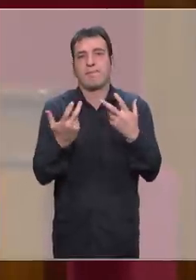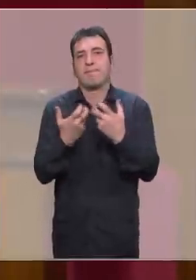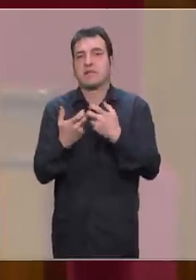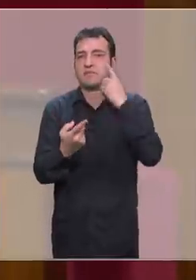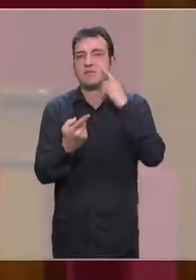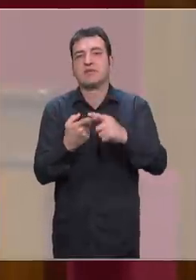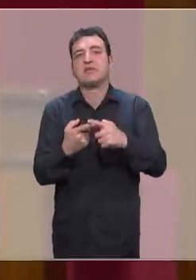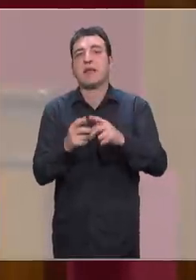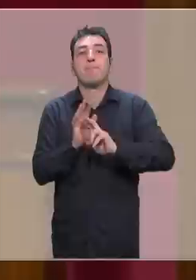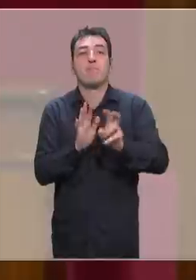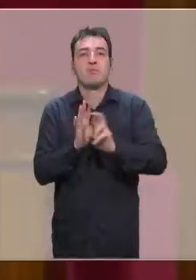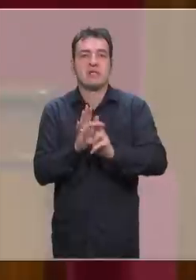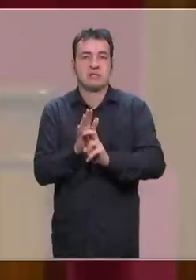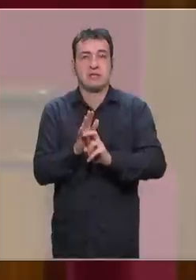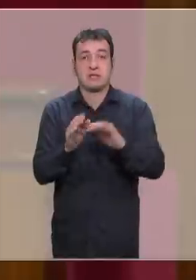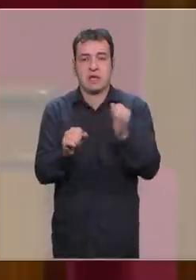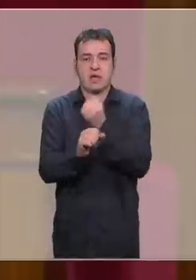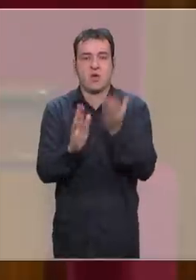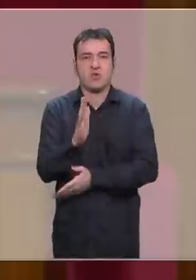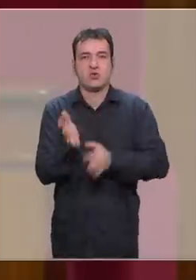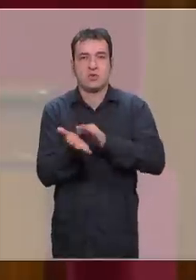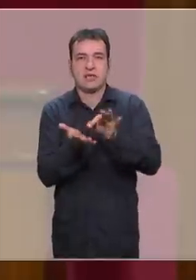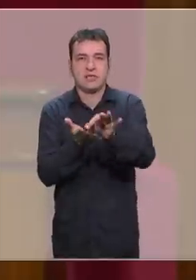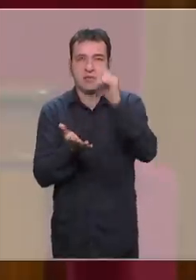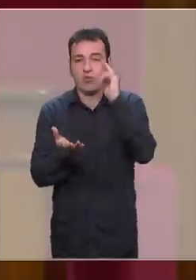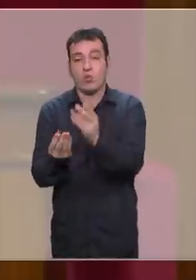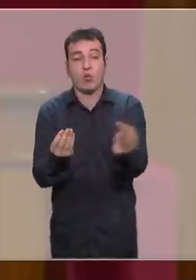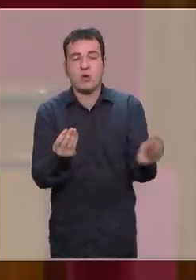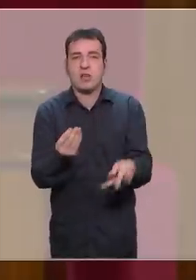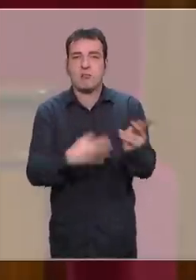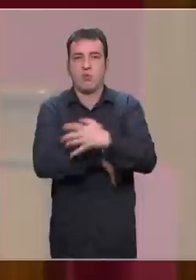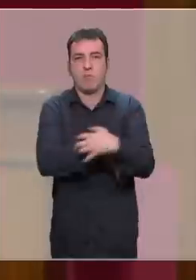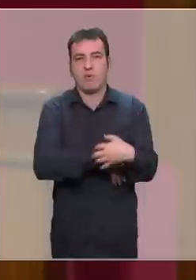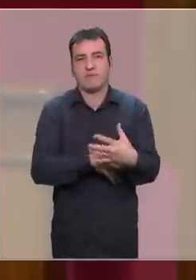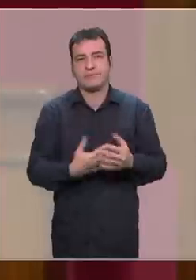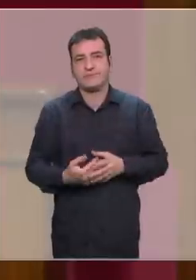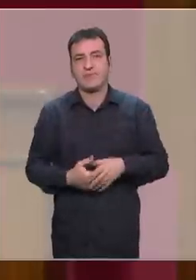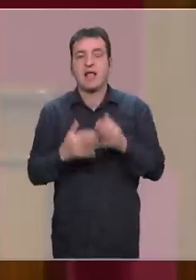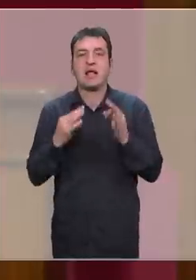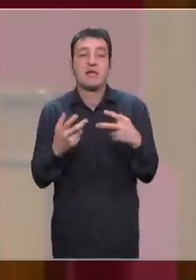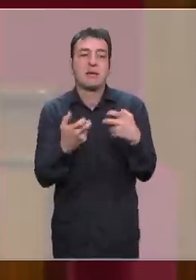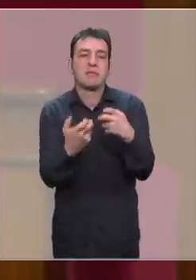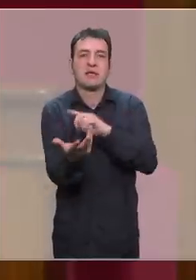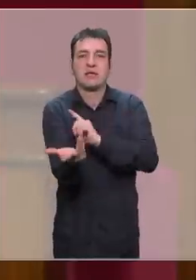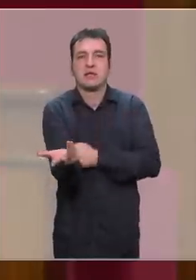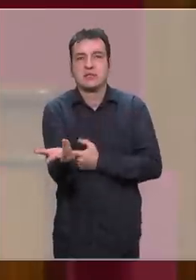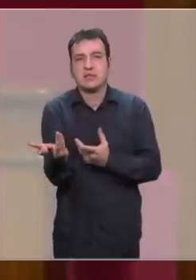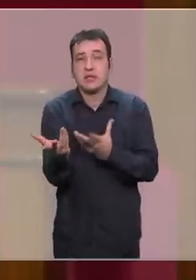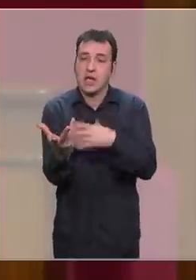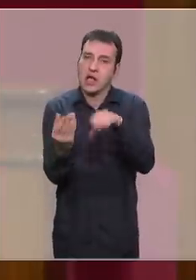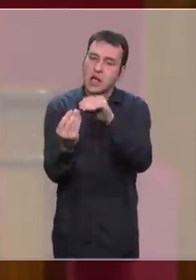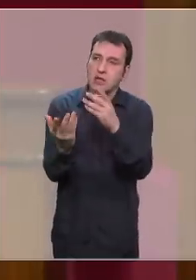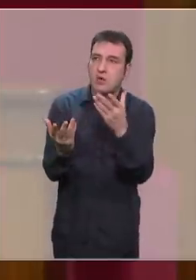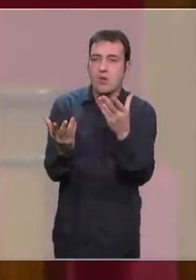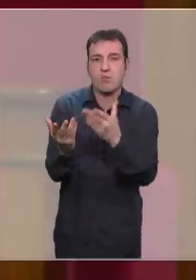enjeu de plus en plus stratégique, en particulier pour les populations les plus précaires. À la question du prix de l'énergie s'ajoute la